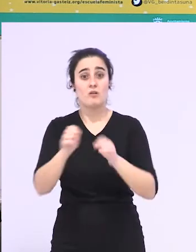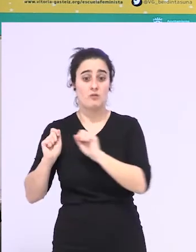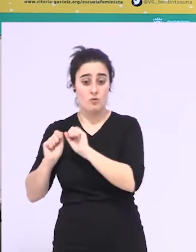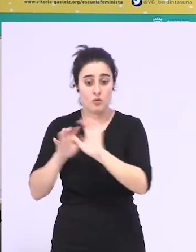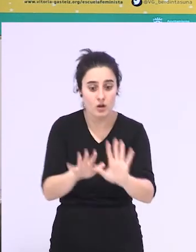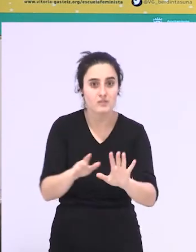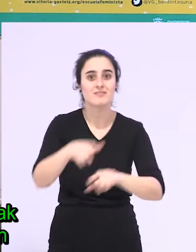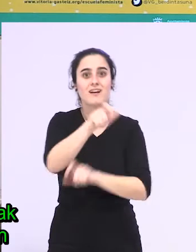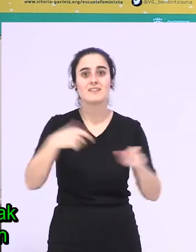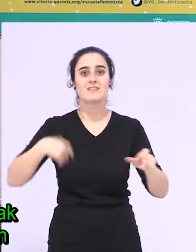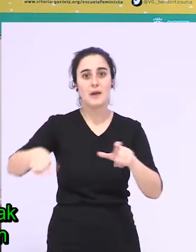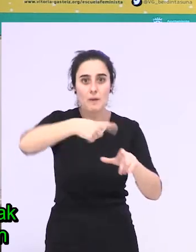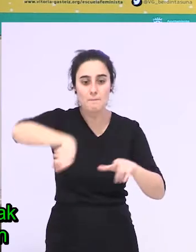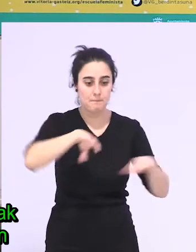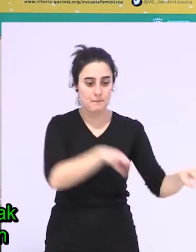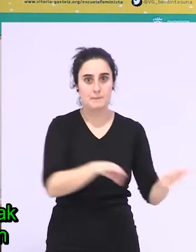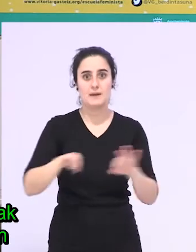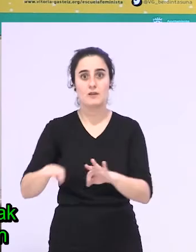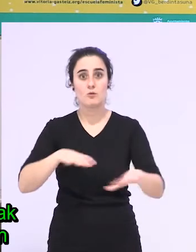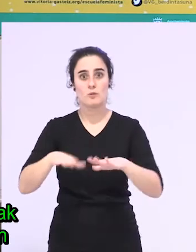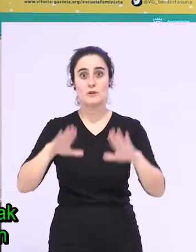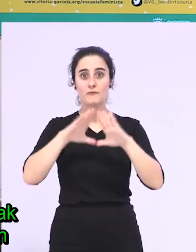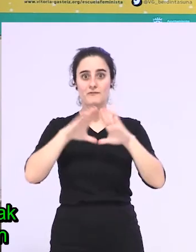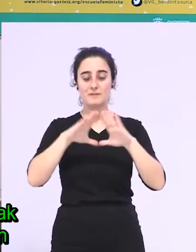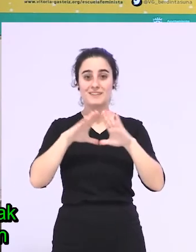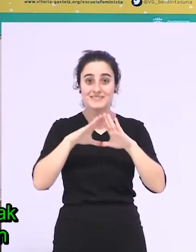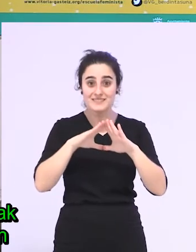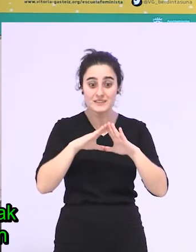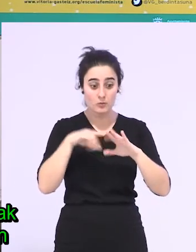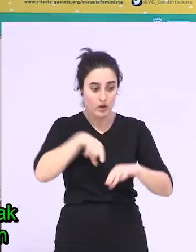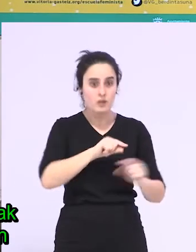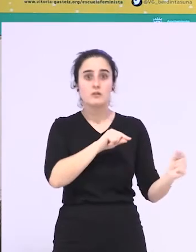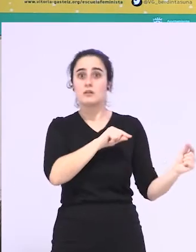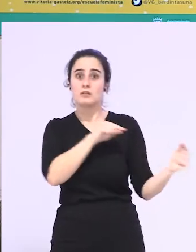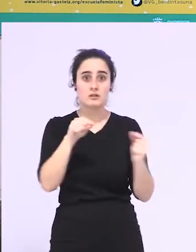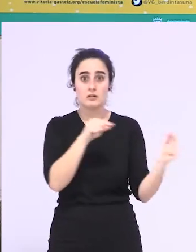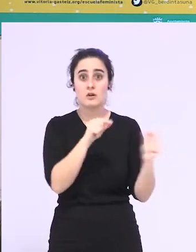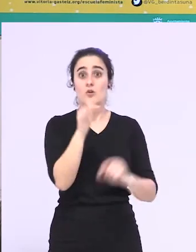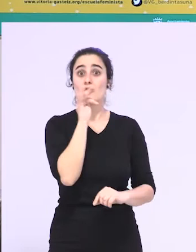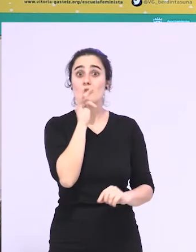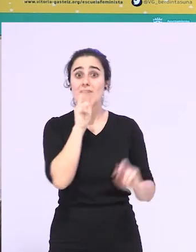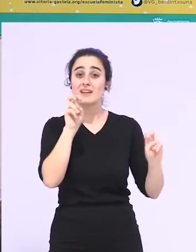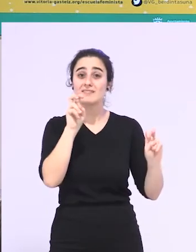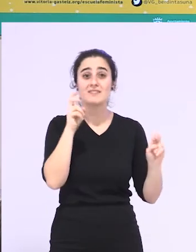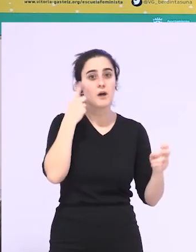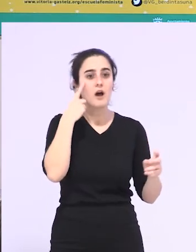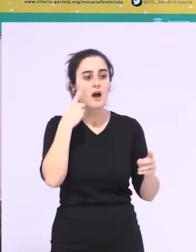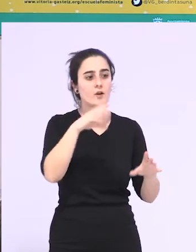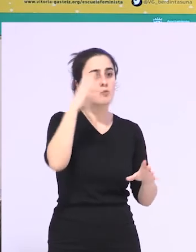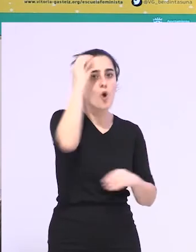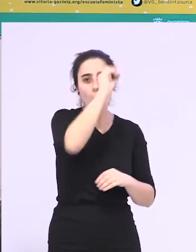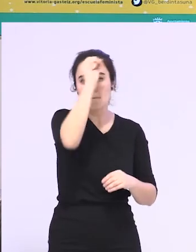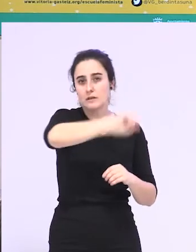jazegola plazetan, mugimendu feministako taldeak eta kideak, oraindik eztabaidatzen ari ziren bitartean, irakurketa konpartituak zeintzuk izango ziren,